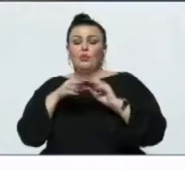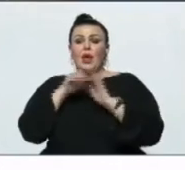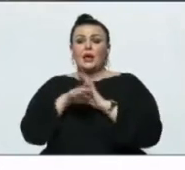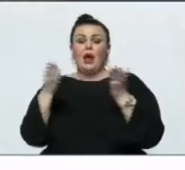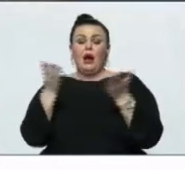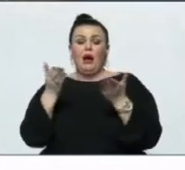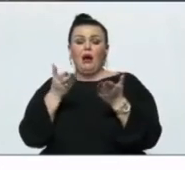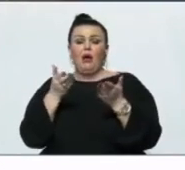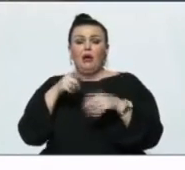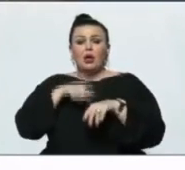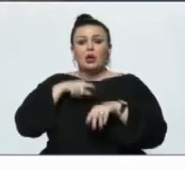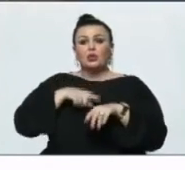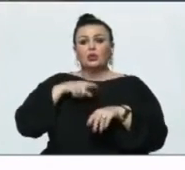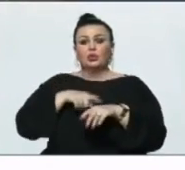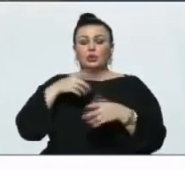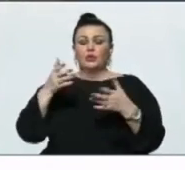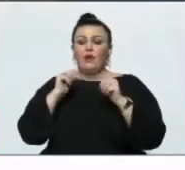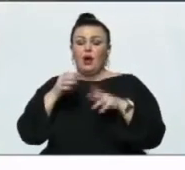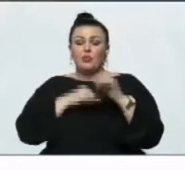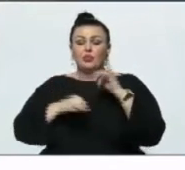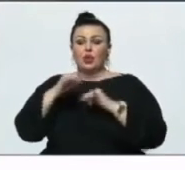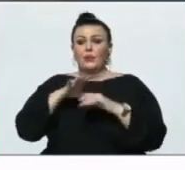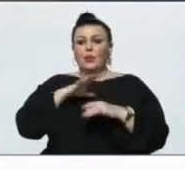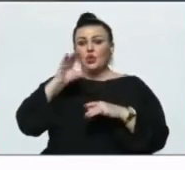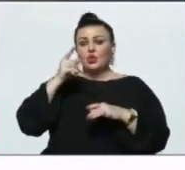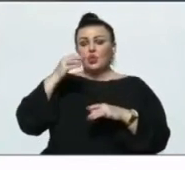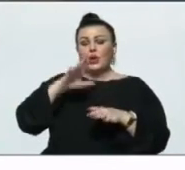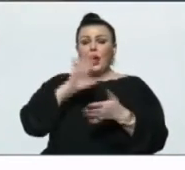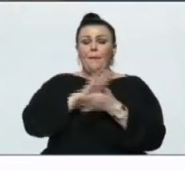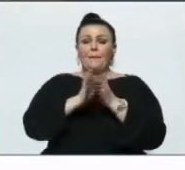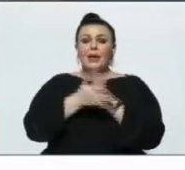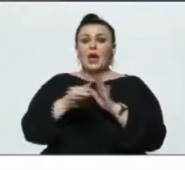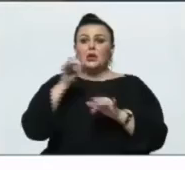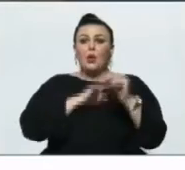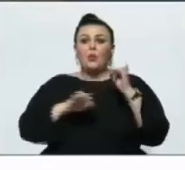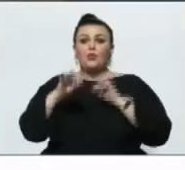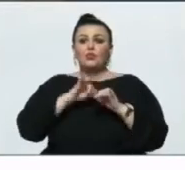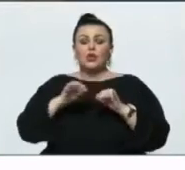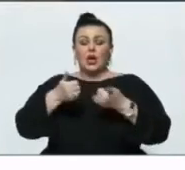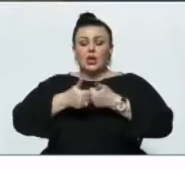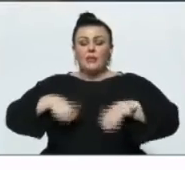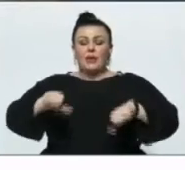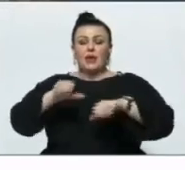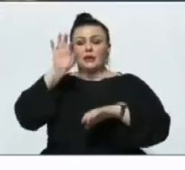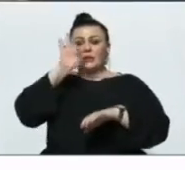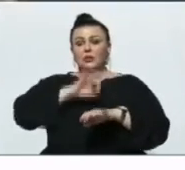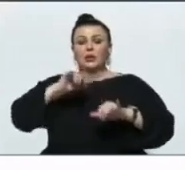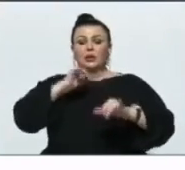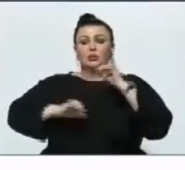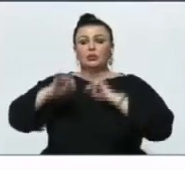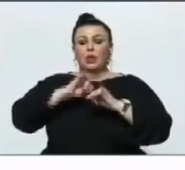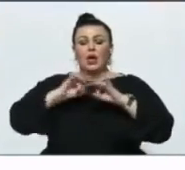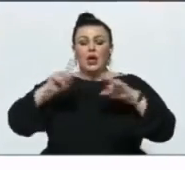nədən ibarətdir? Bu məsələ müzakirə edildi. Dediyim kimi, Suriya məsələsi də müzakirə masasında idi ki, bununla da bağlı